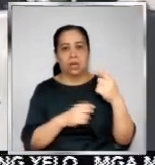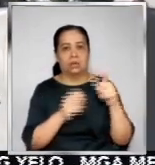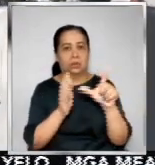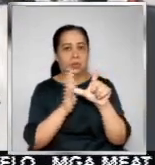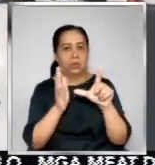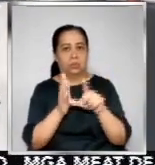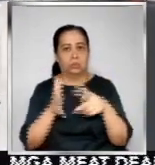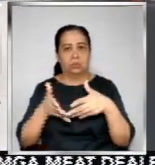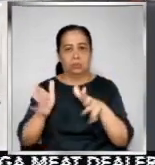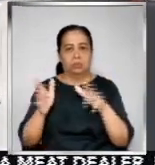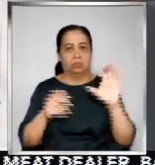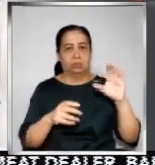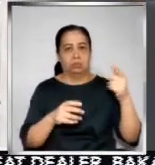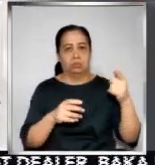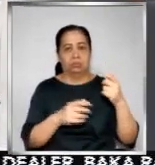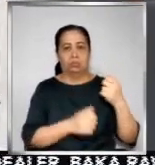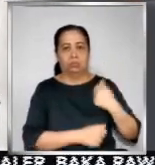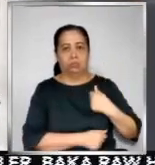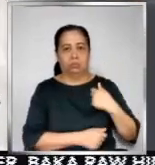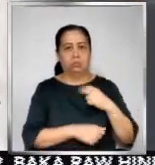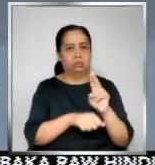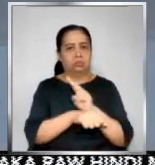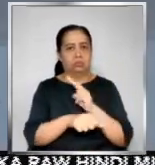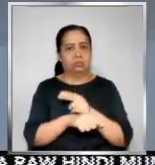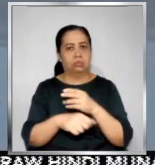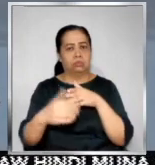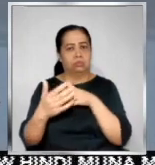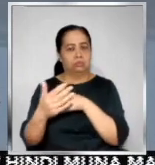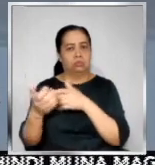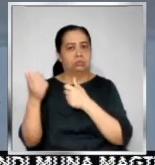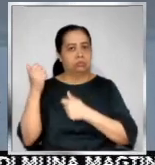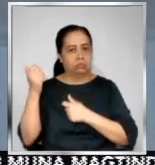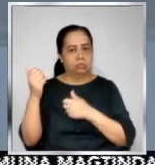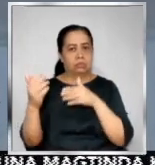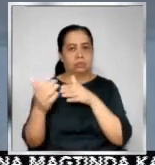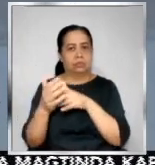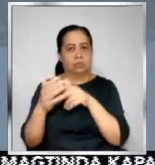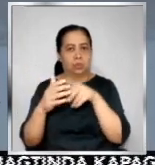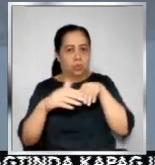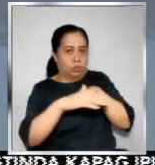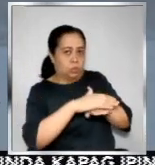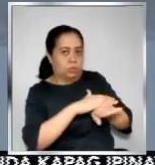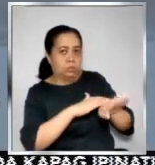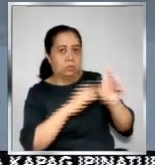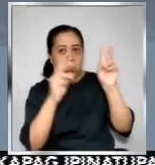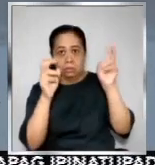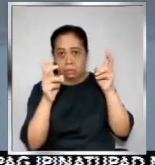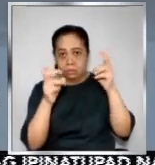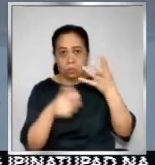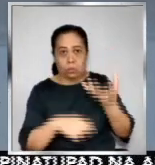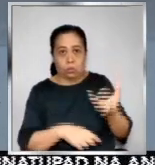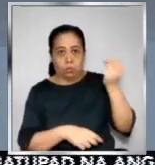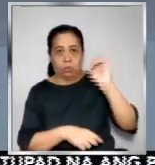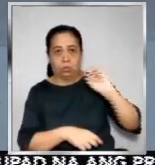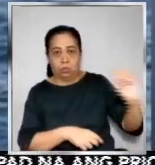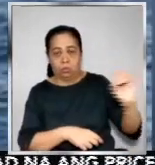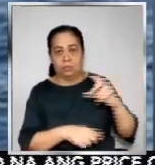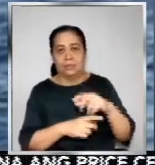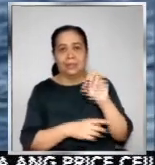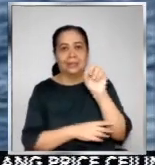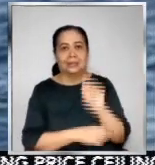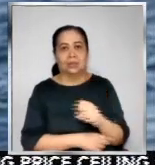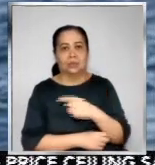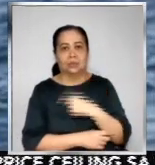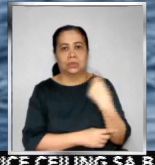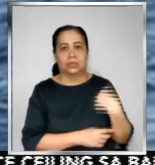Coast Guard na gumamit ng puwersa at armas laban sa mga papasok sa kanilang inaangking teritoryo sa South China Sea.